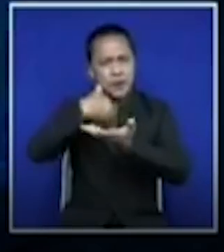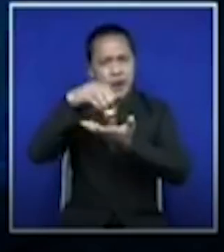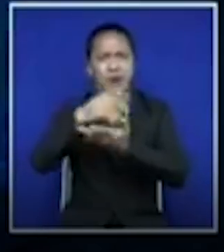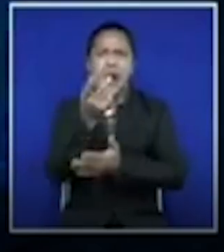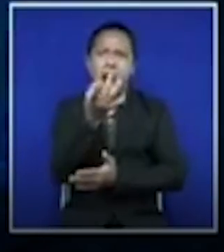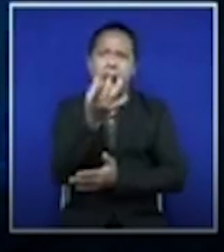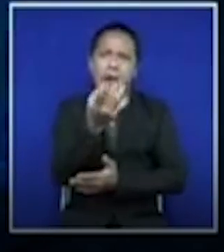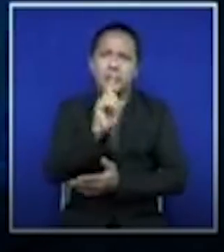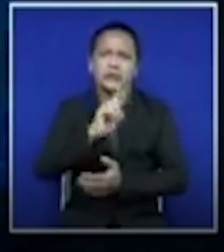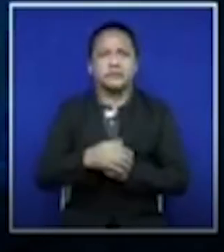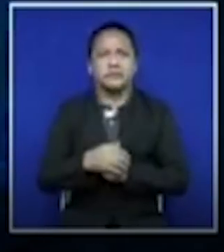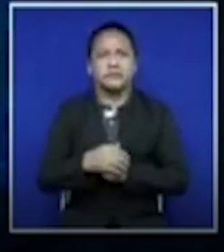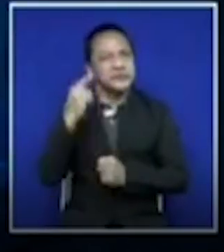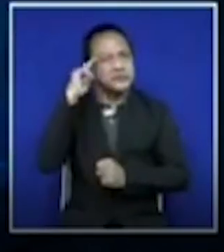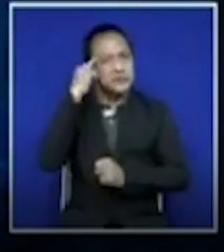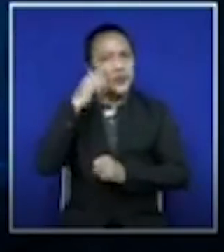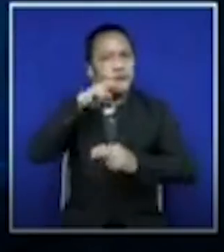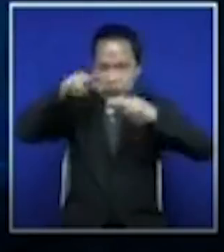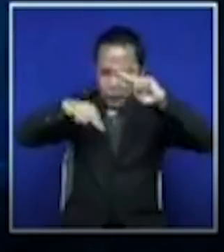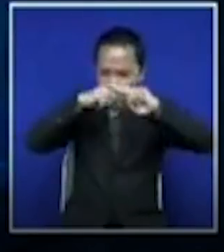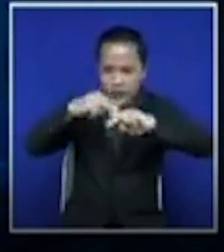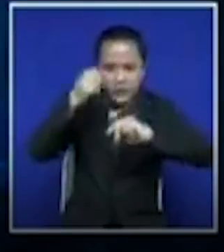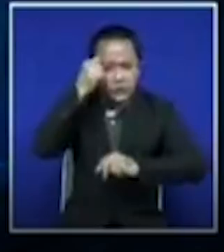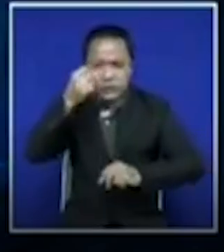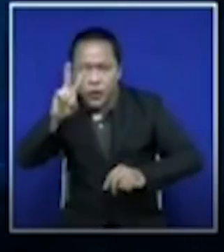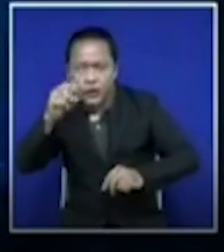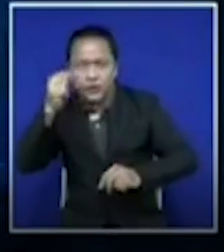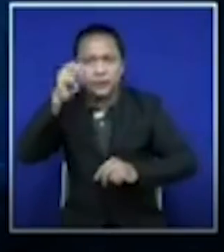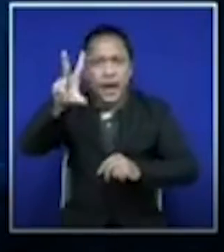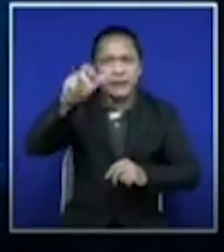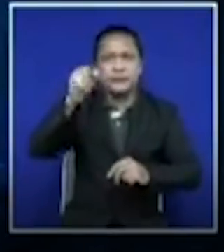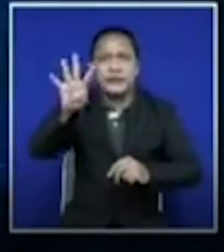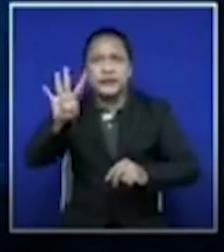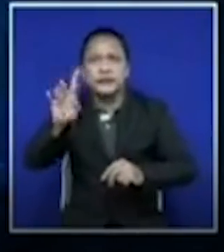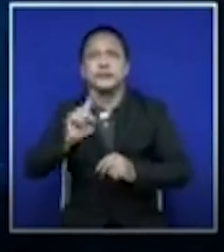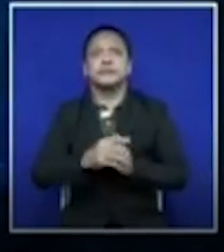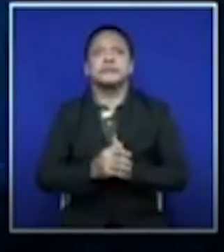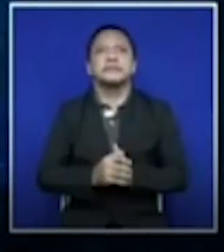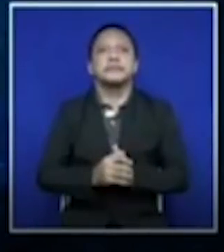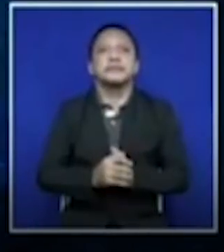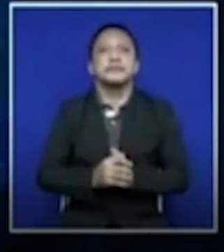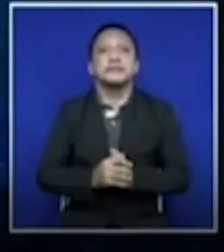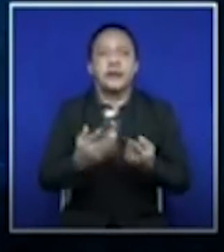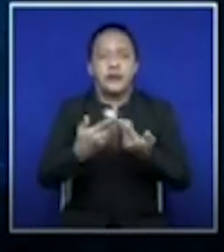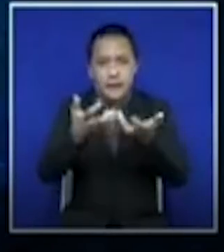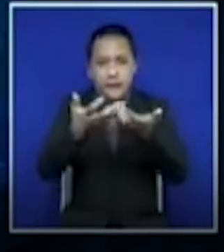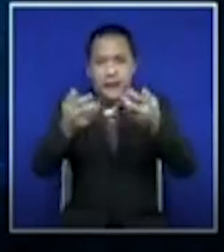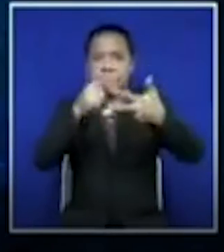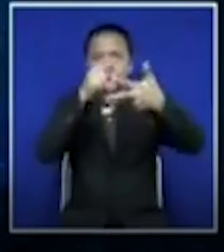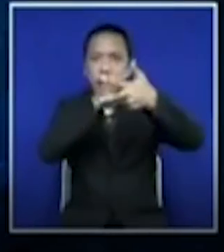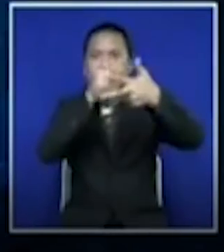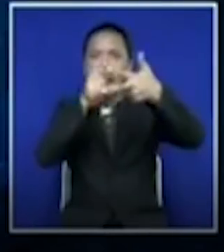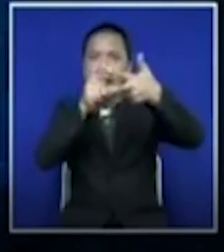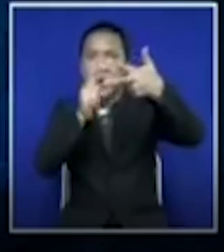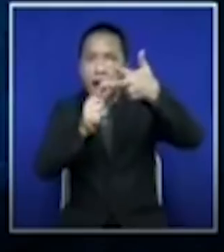ถลงข่าวไปบอกว่าเราจะไม่ได้มีการตรวจใน D12 แล้วจะเป็น D13 14เลยนะครับแล้วก็จะแบ่งเป็น3ช่วงเวลาที่ตรว